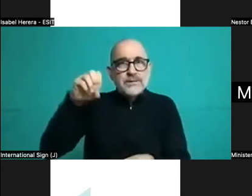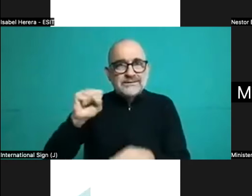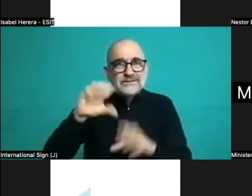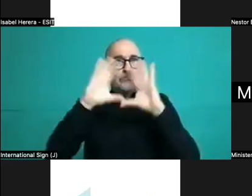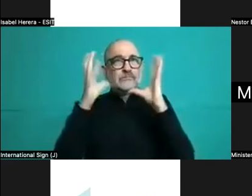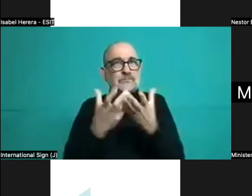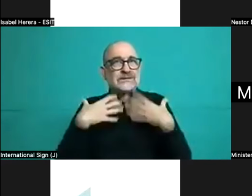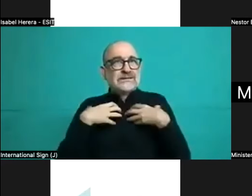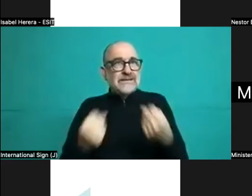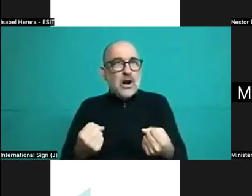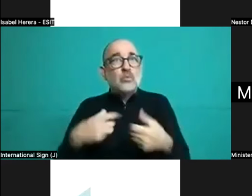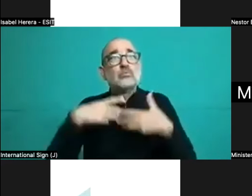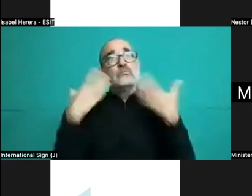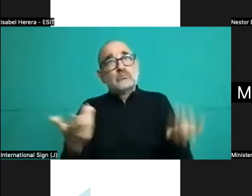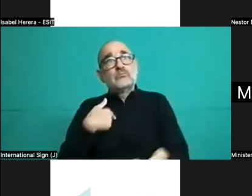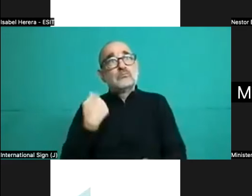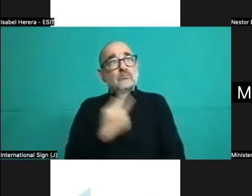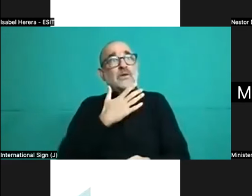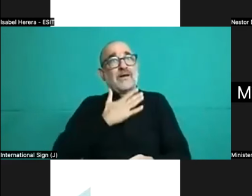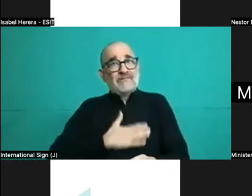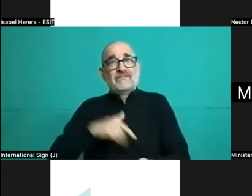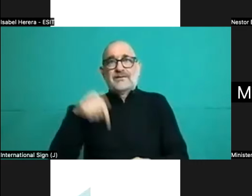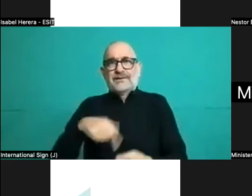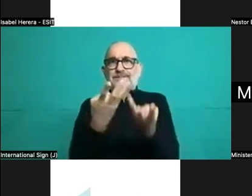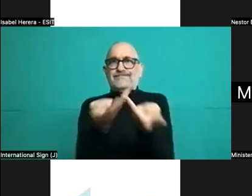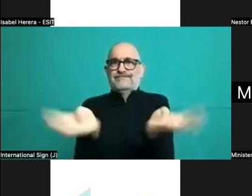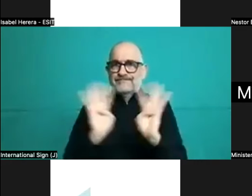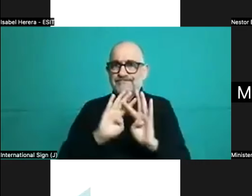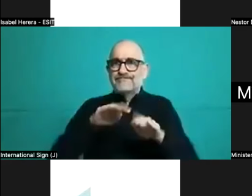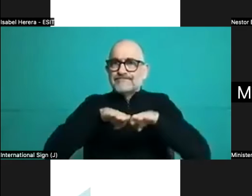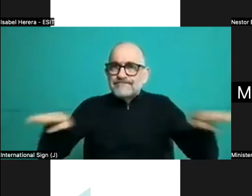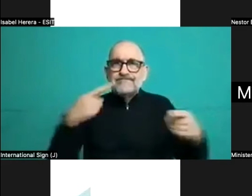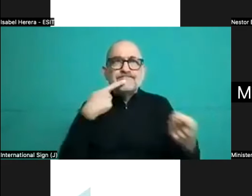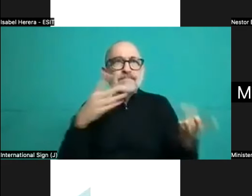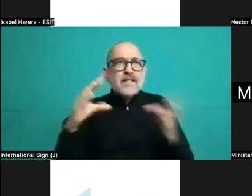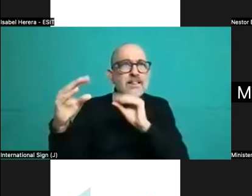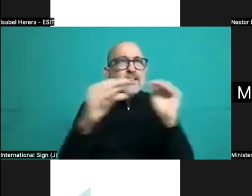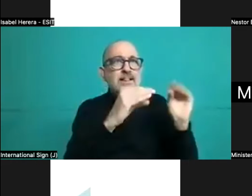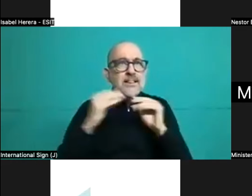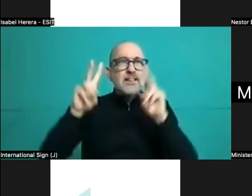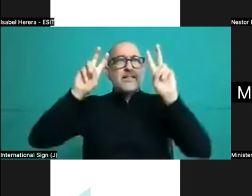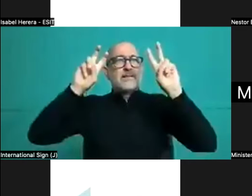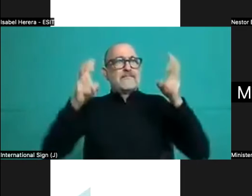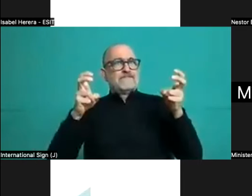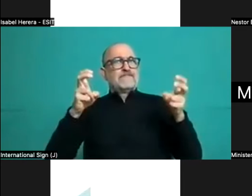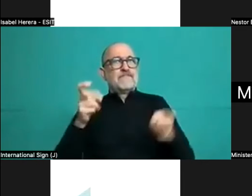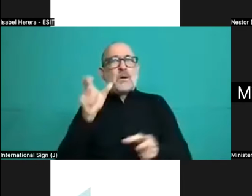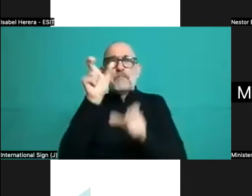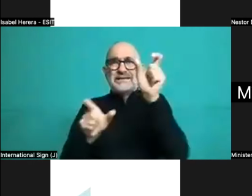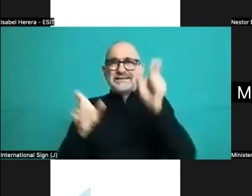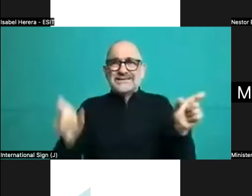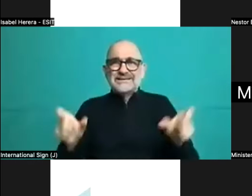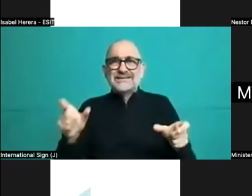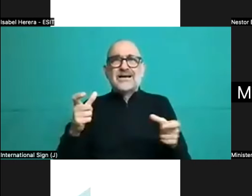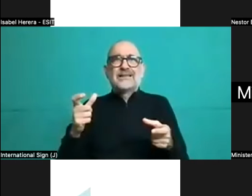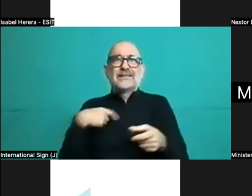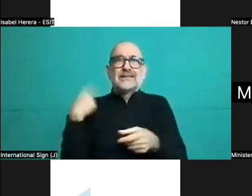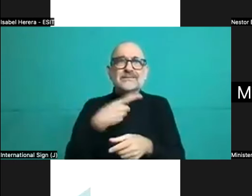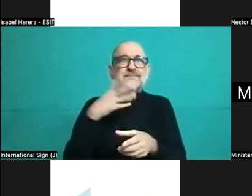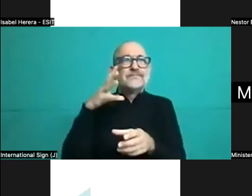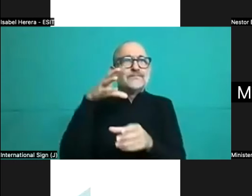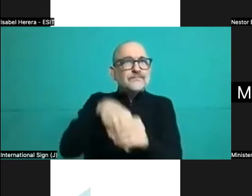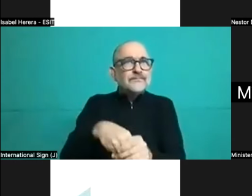patients, nous écoutons énormément de voix, énormément d'idées, des concepts, de définitions. Je crois